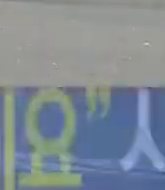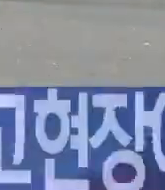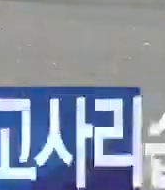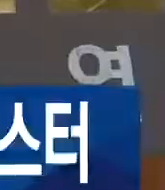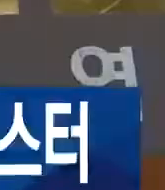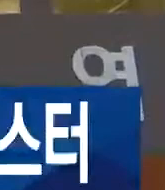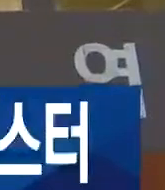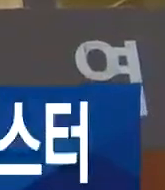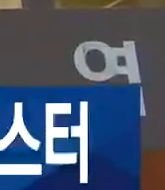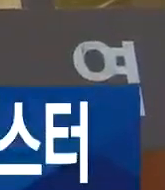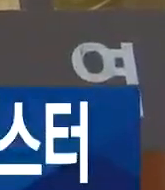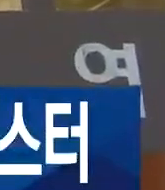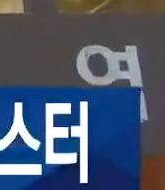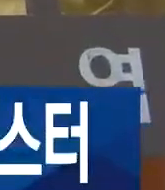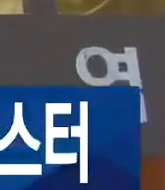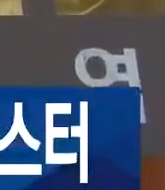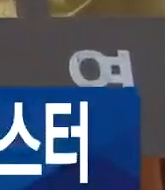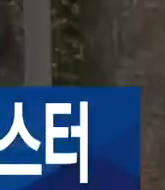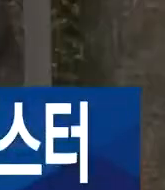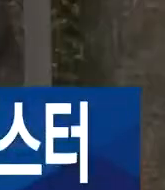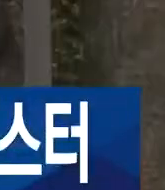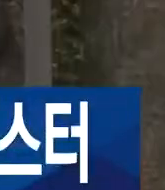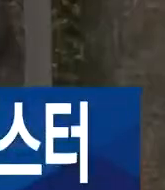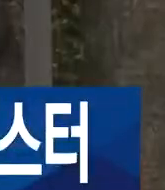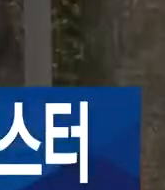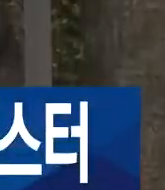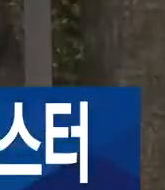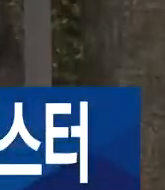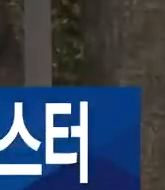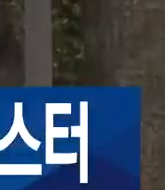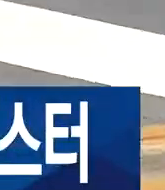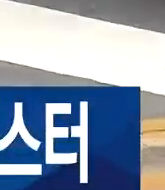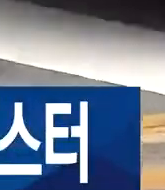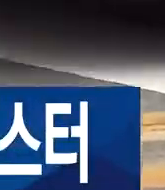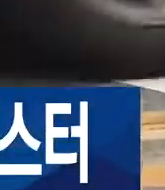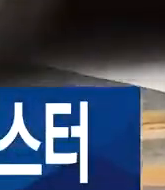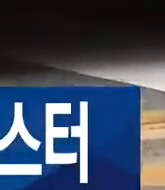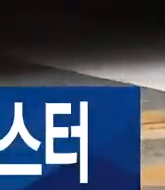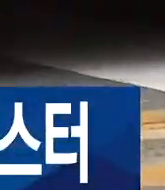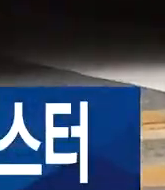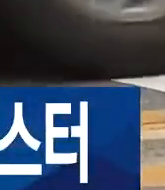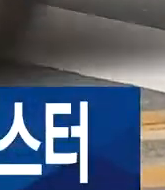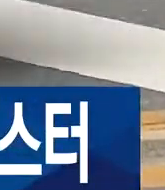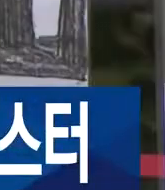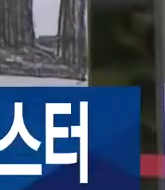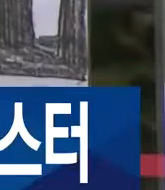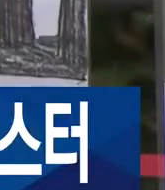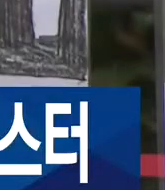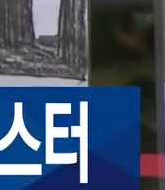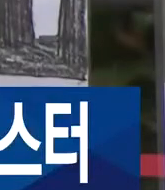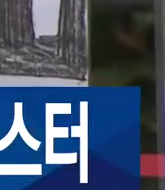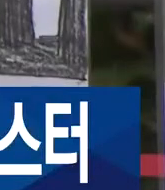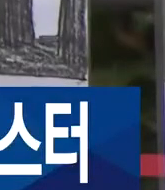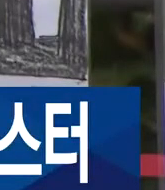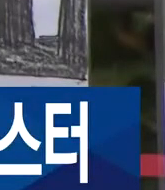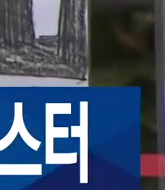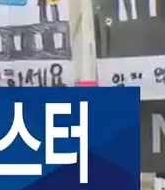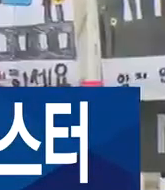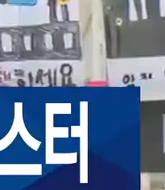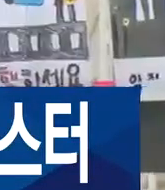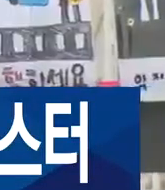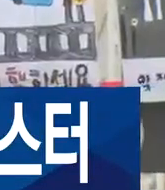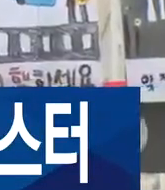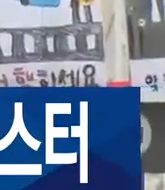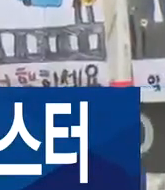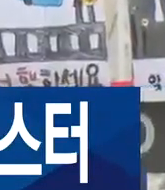최근 광주에서 발생한 횡단보도 사고 현장에 유치원생들의 그림이 내걸렸습니다. 어린이들의 교통안전 포스터에는 스쿨존